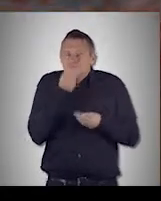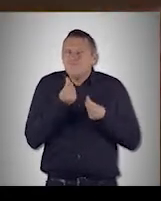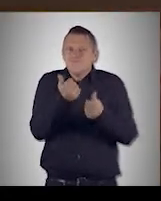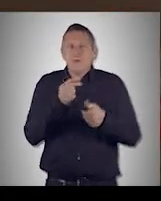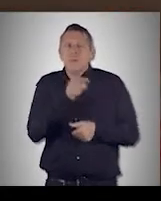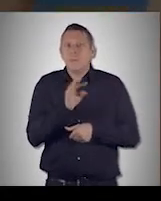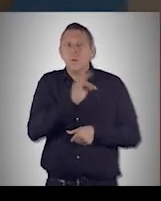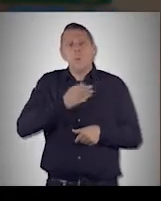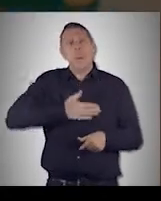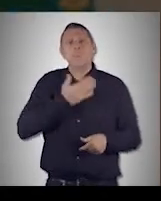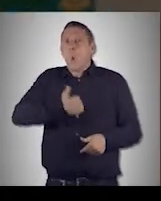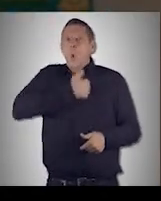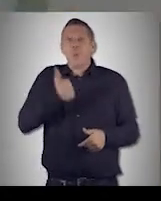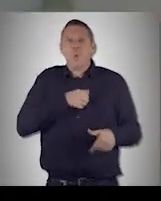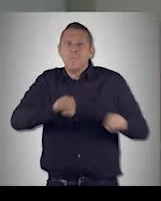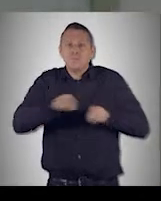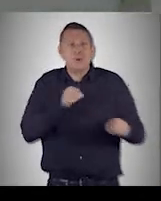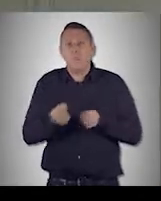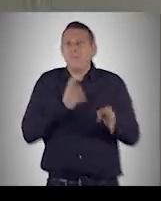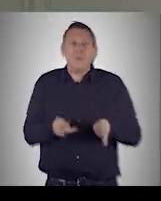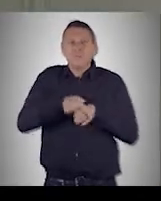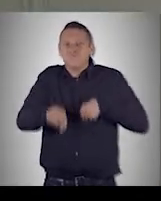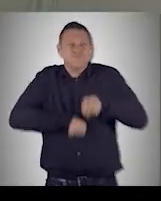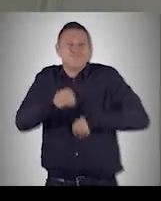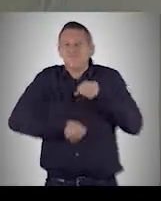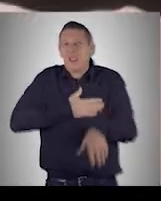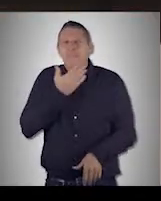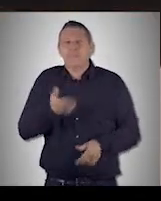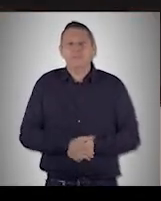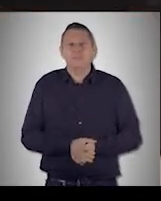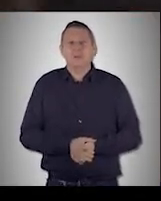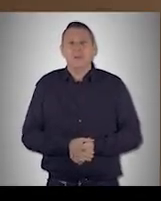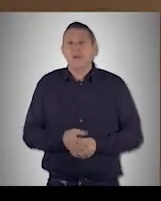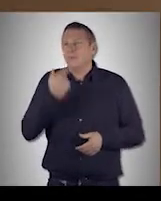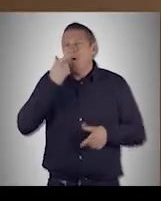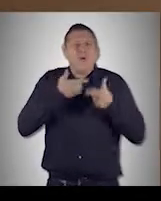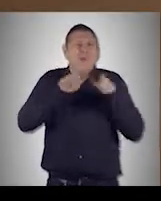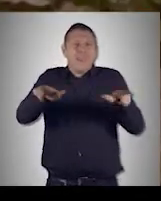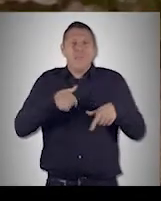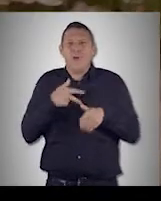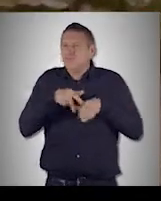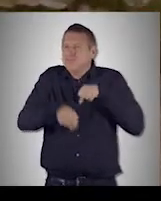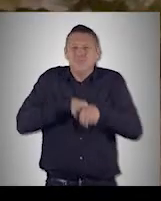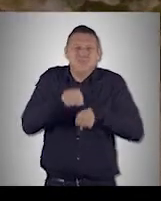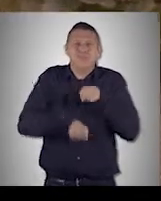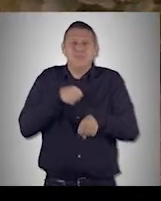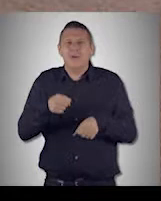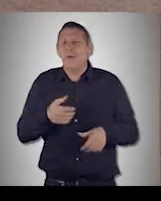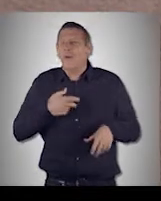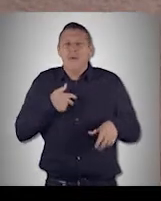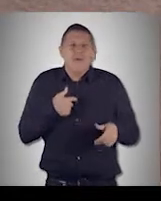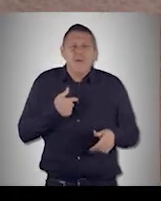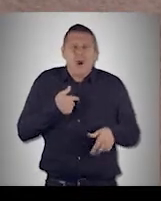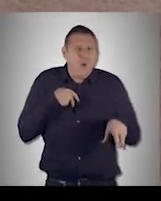être le plus autonome possible, comme en enfourchant sa bicyclette. Moi, je ressens comme la liberté. Et ça nous